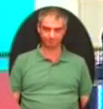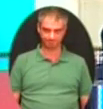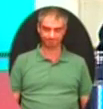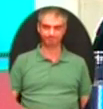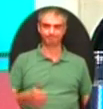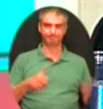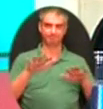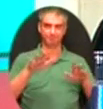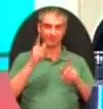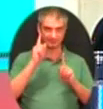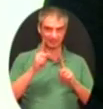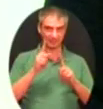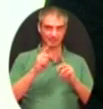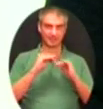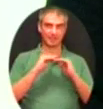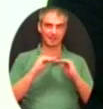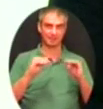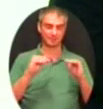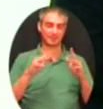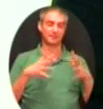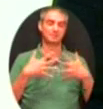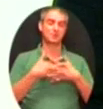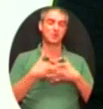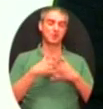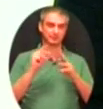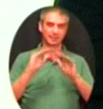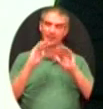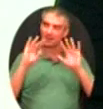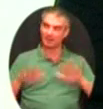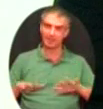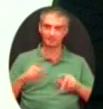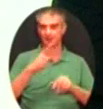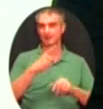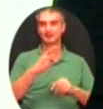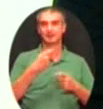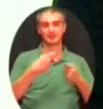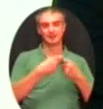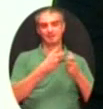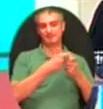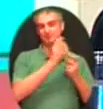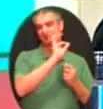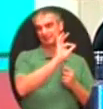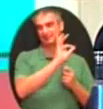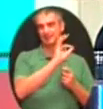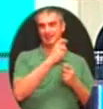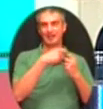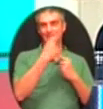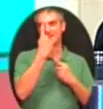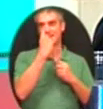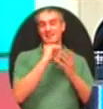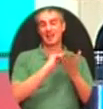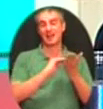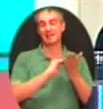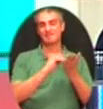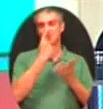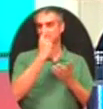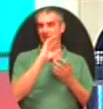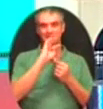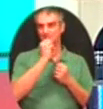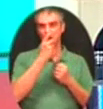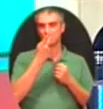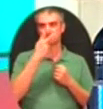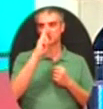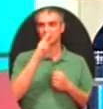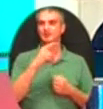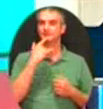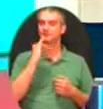בקואליציה. ראש הממשלה צריך למתן חברים בקואליציה, הוא צריך למתן כחלון חבריו בסיעה. לפחות חבר אחד בסיעה, לפחות אחד אם לא